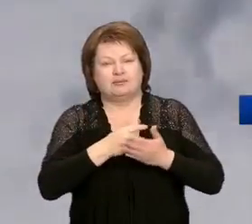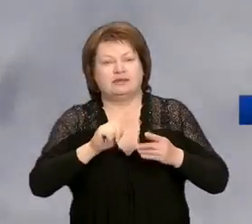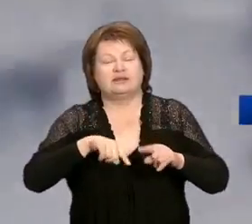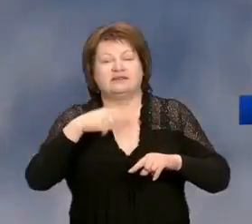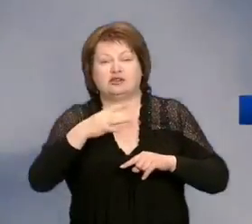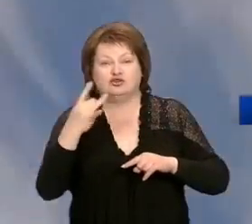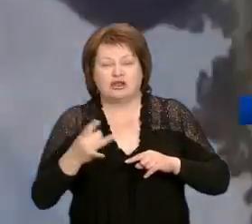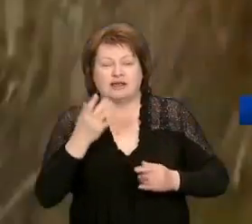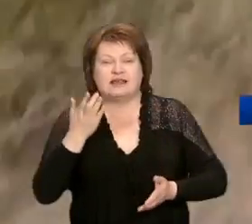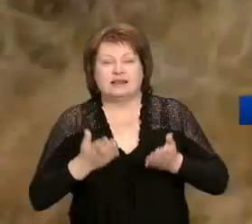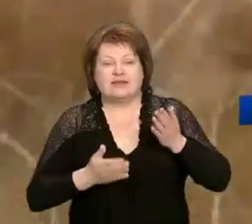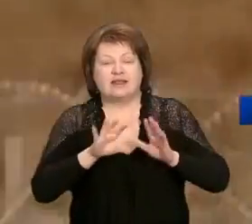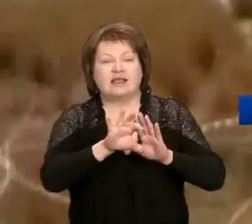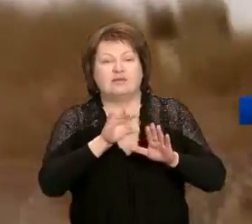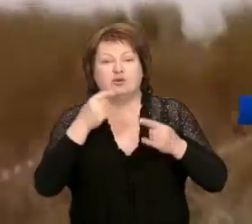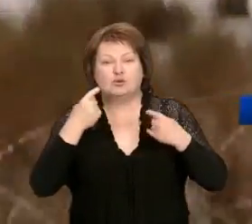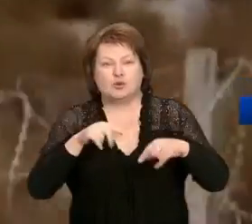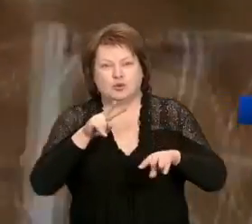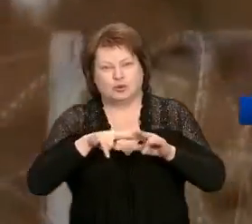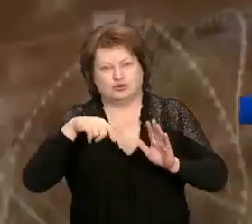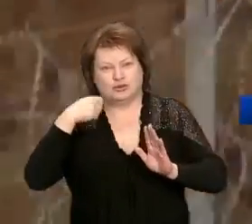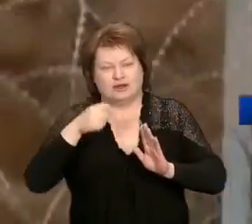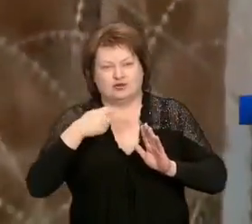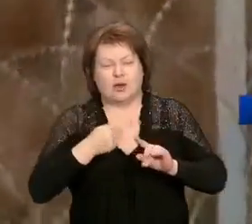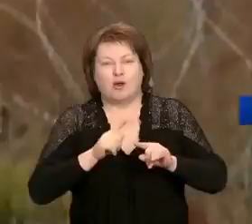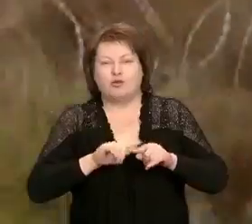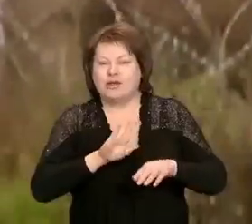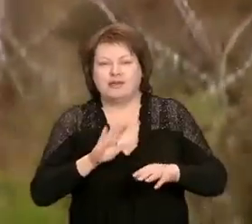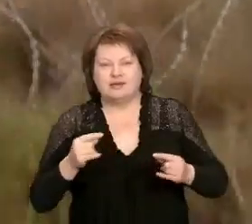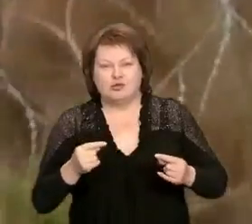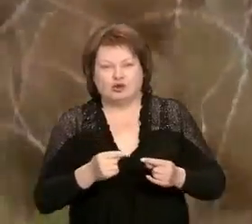следующий раз, наверное, выберет другую точку для съемок. Но это не точно.